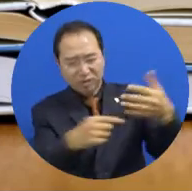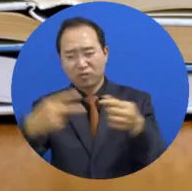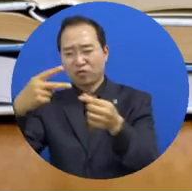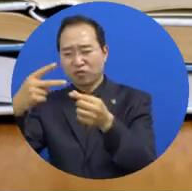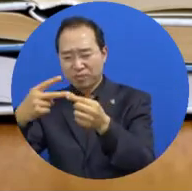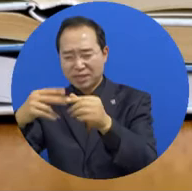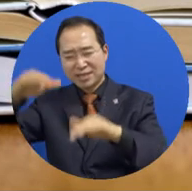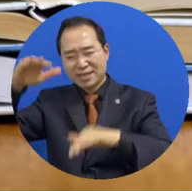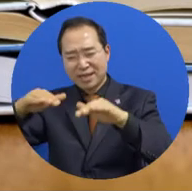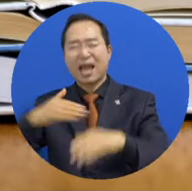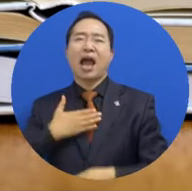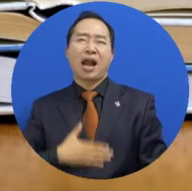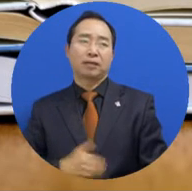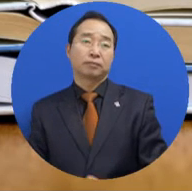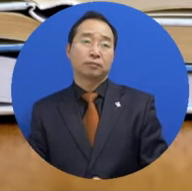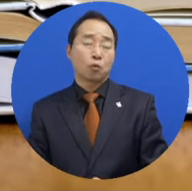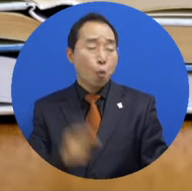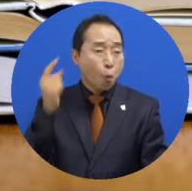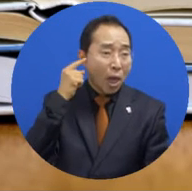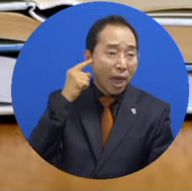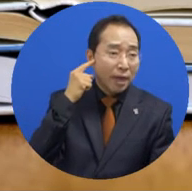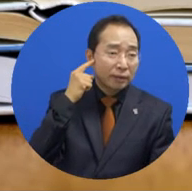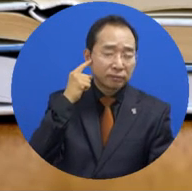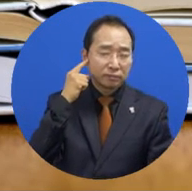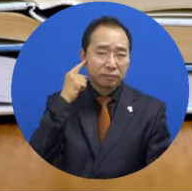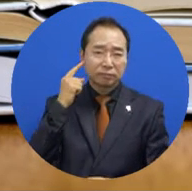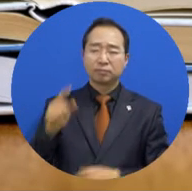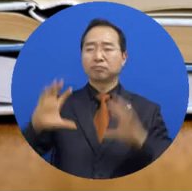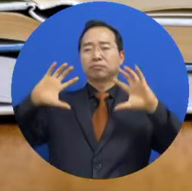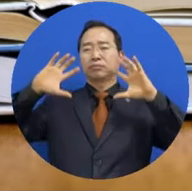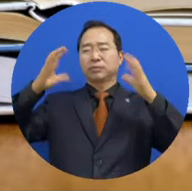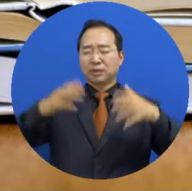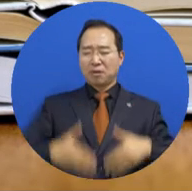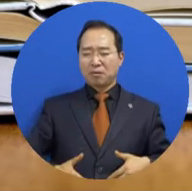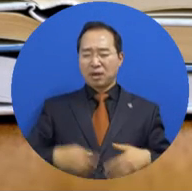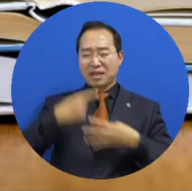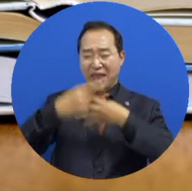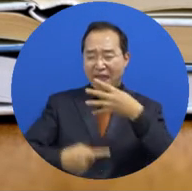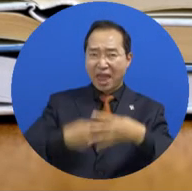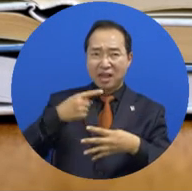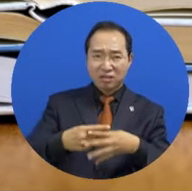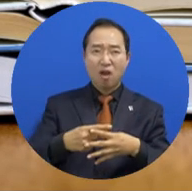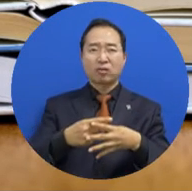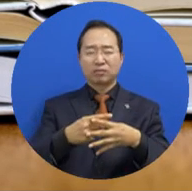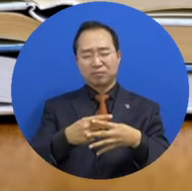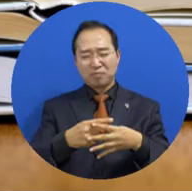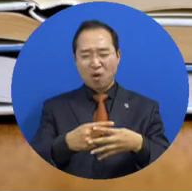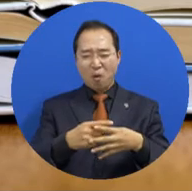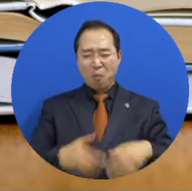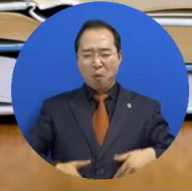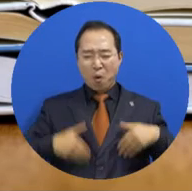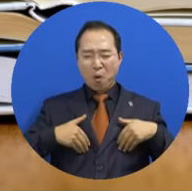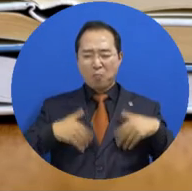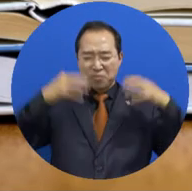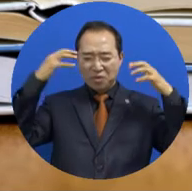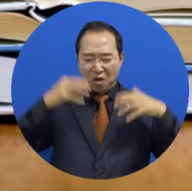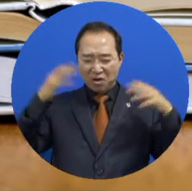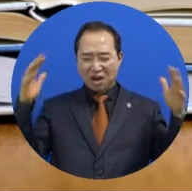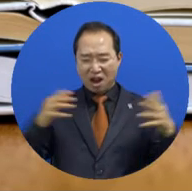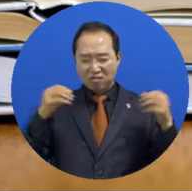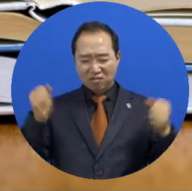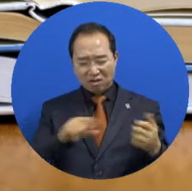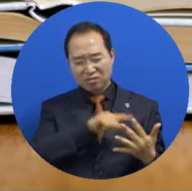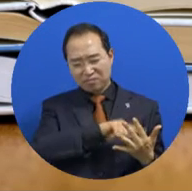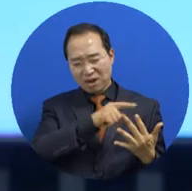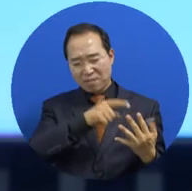그게 바로 요거예요. 자연의 리듬이 그렇기 때문이에요. 인생의 봄, 청년, 장년, 중년, 노년